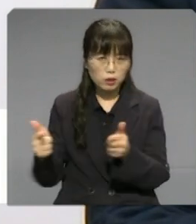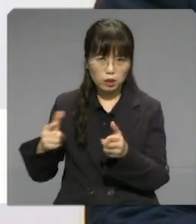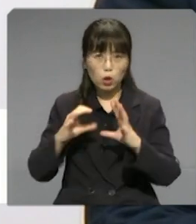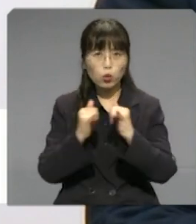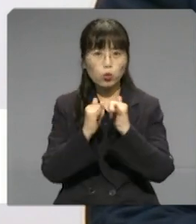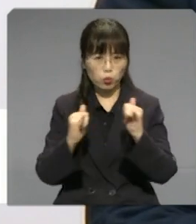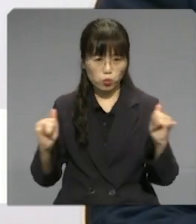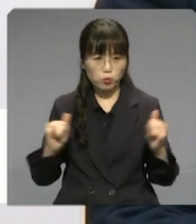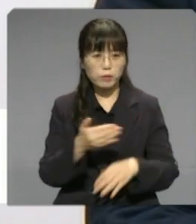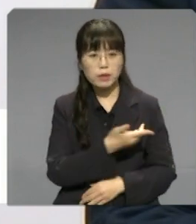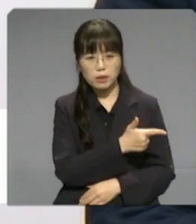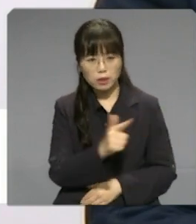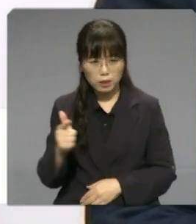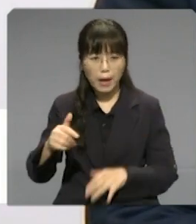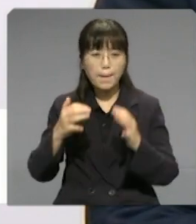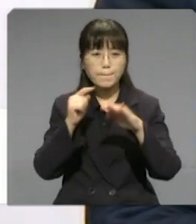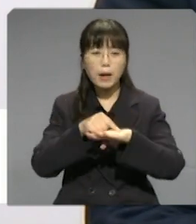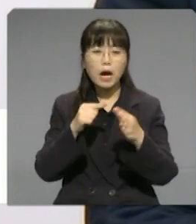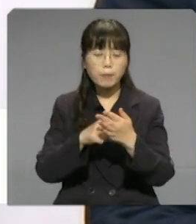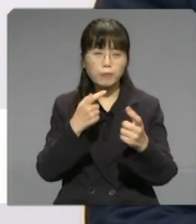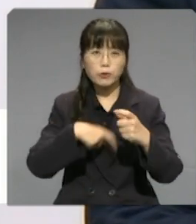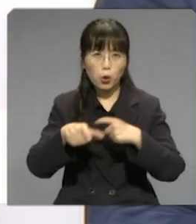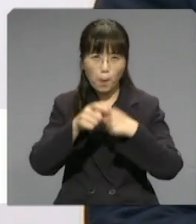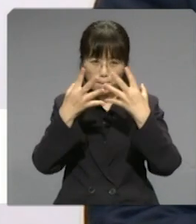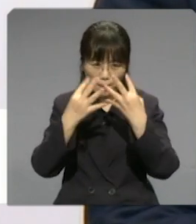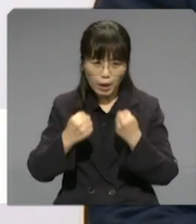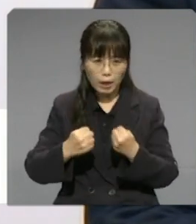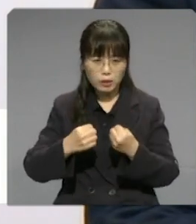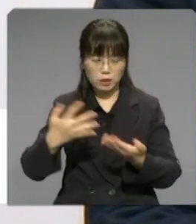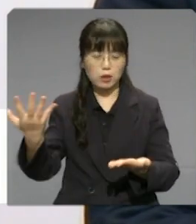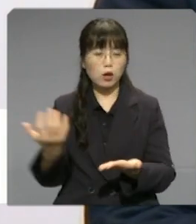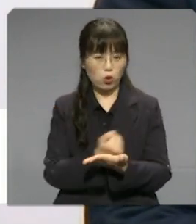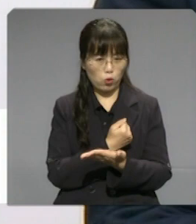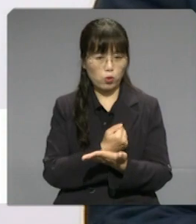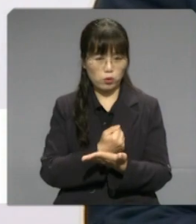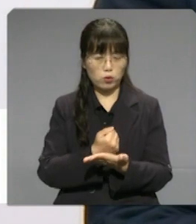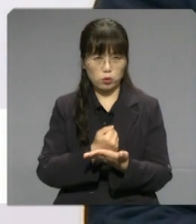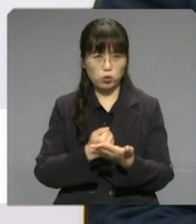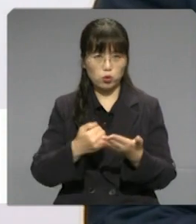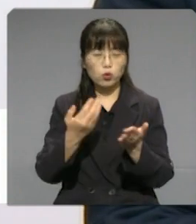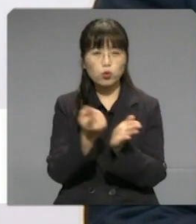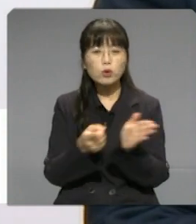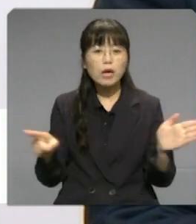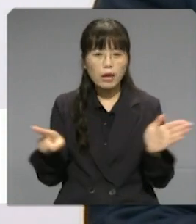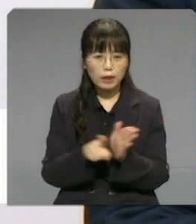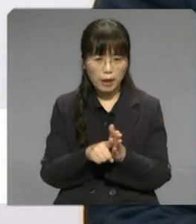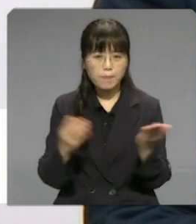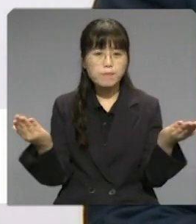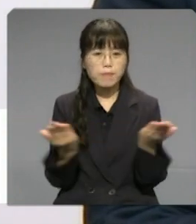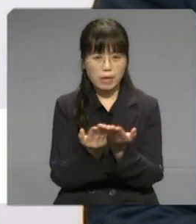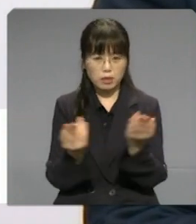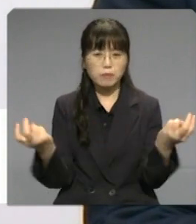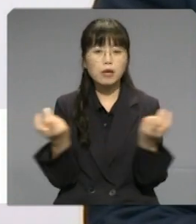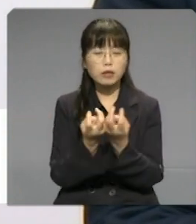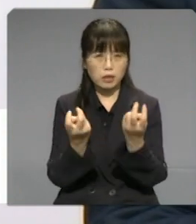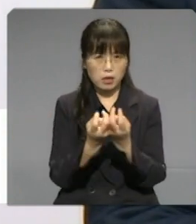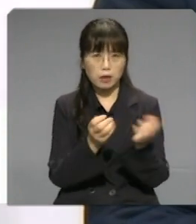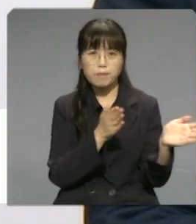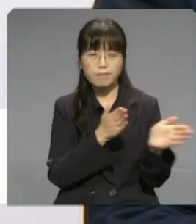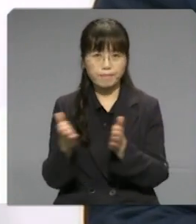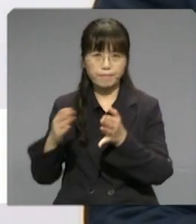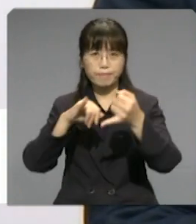등에서 국민들의 마음을 더 많이 얻을 수 있도록 맞춤형 대안을